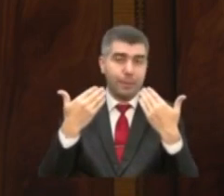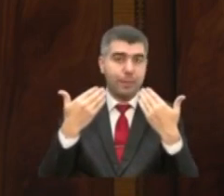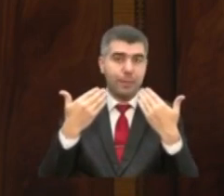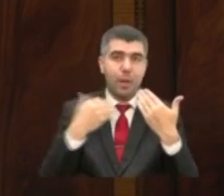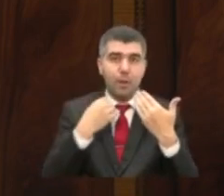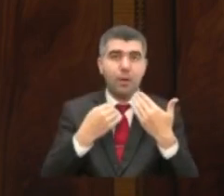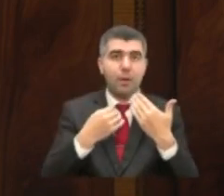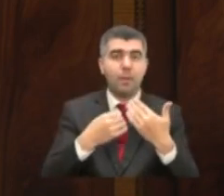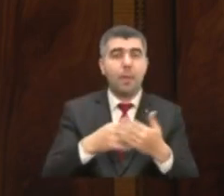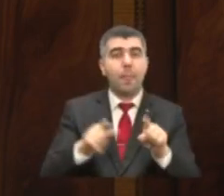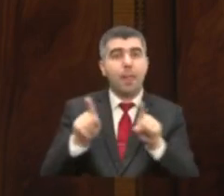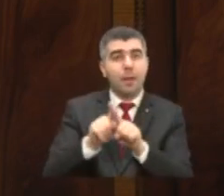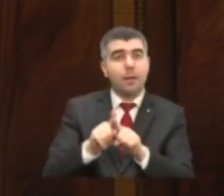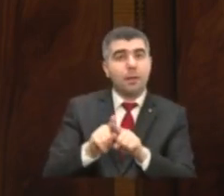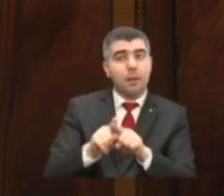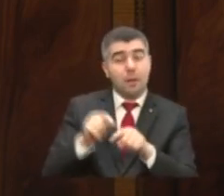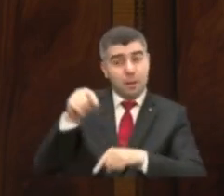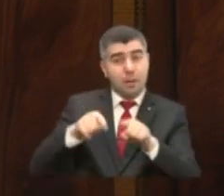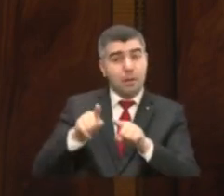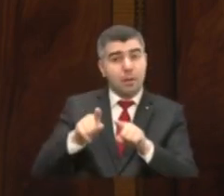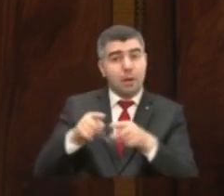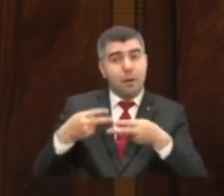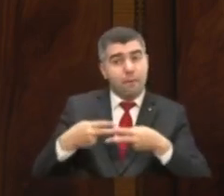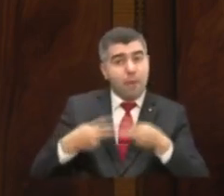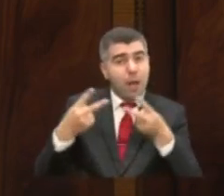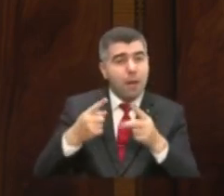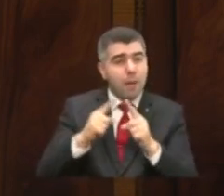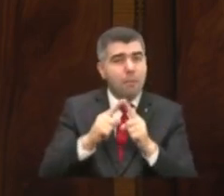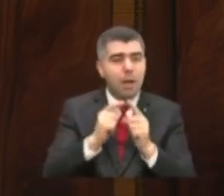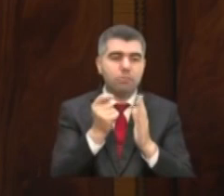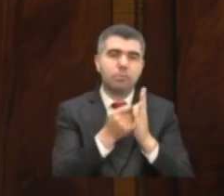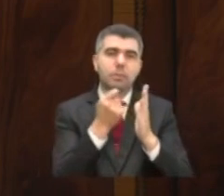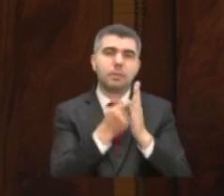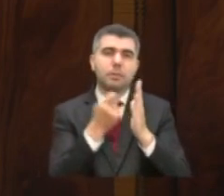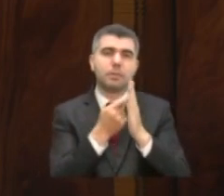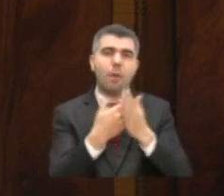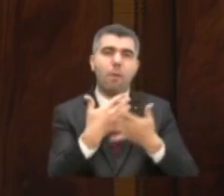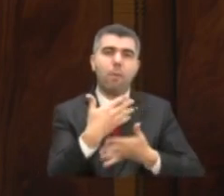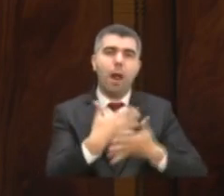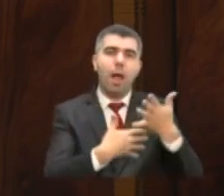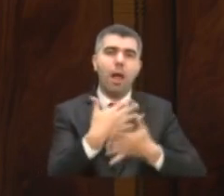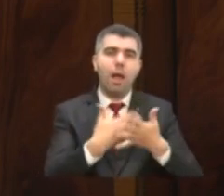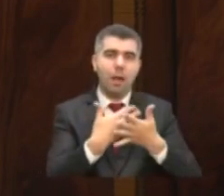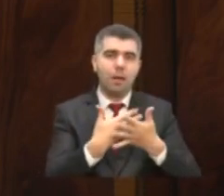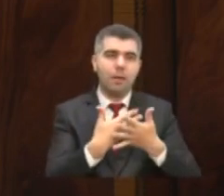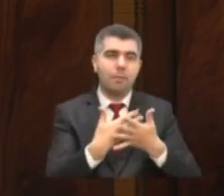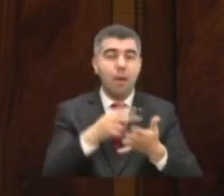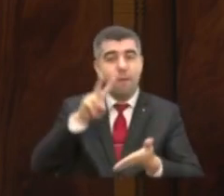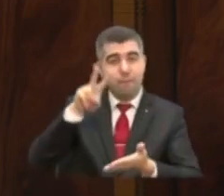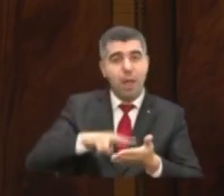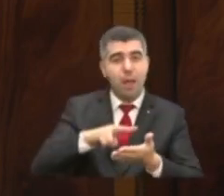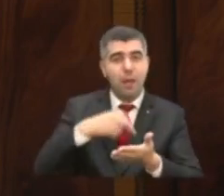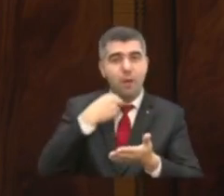المتأزمة تبقى الأورة الاجتماعية المعلنة عنها مجرد ذر الرماد في عيون المواطن الذي